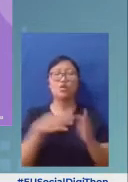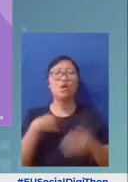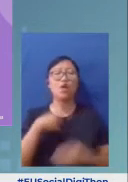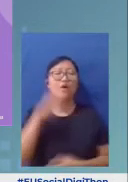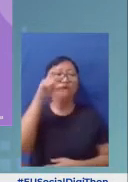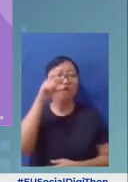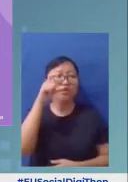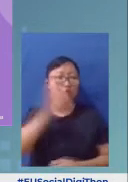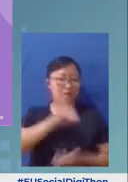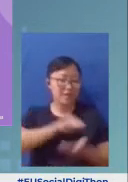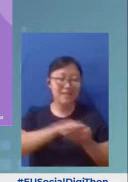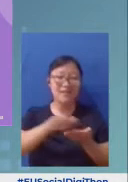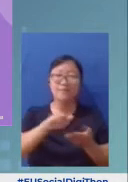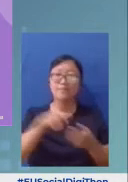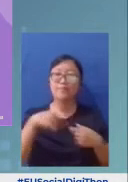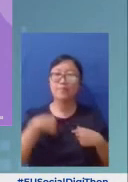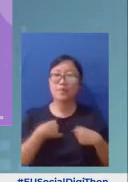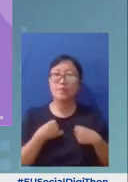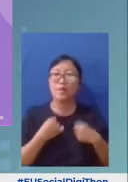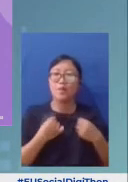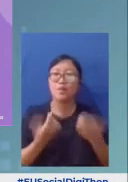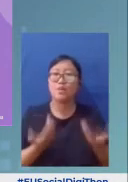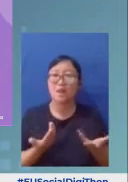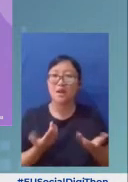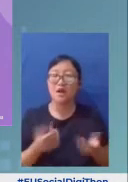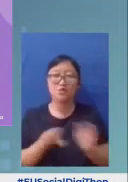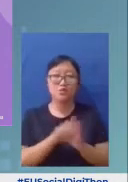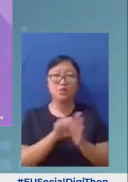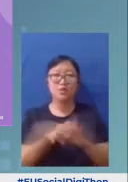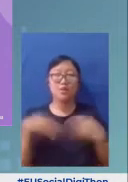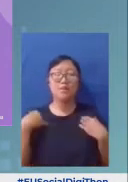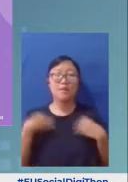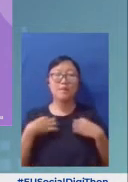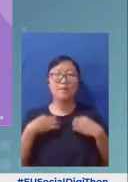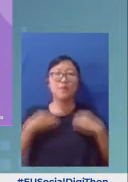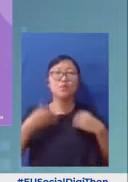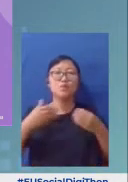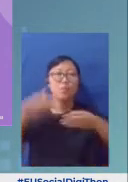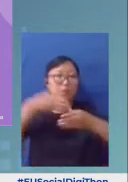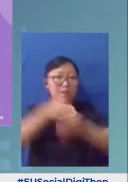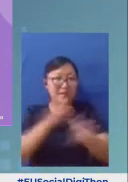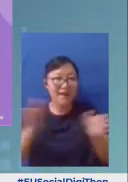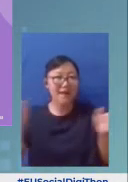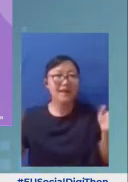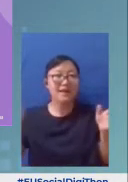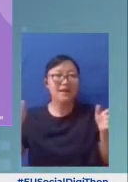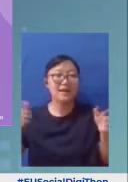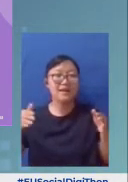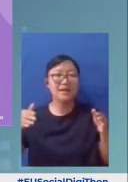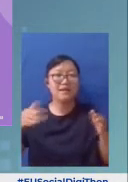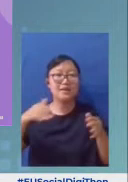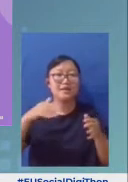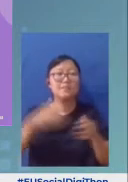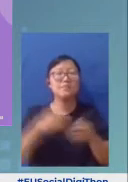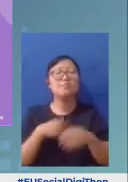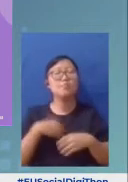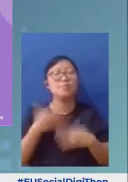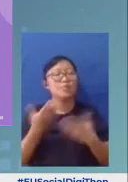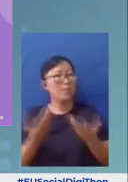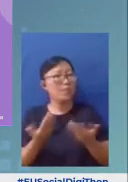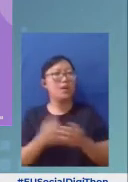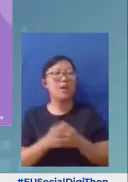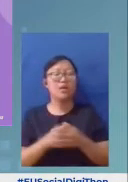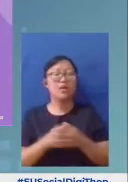sih posting foto ketika kita pakai baju renang misalnya? Ya. Terus kalau kata-kata itu mesti seperti apa? Kita